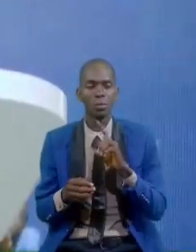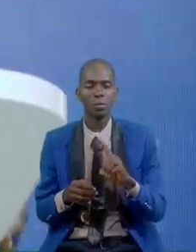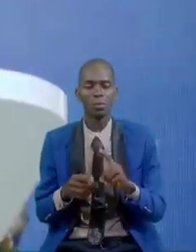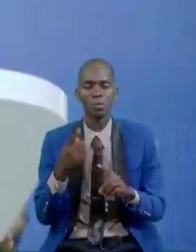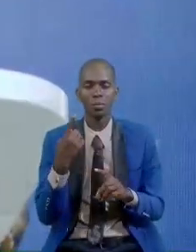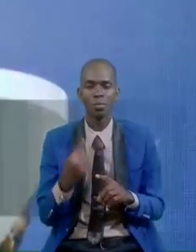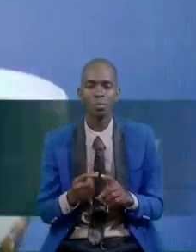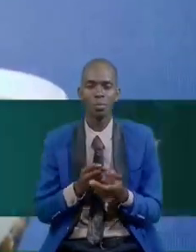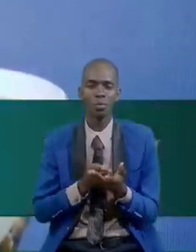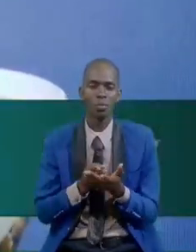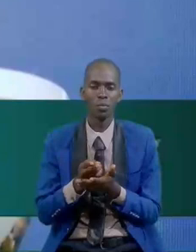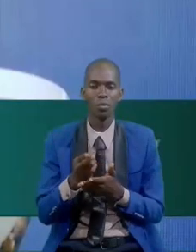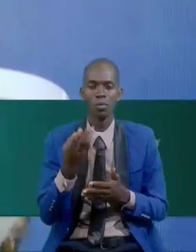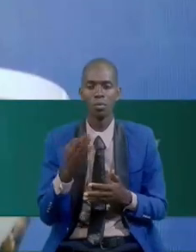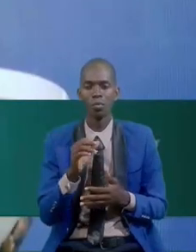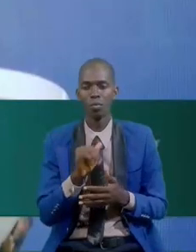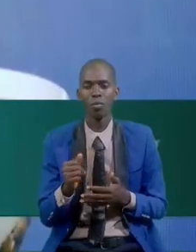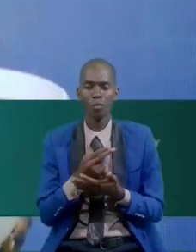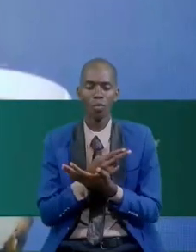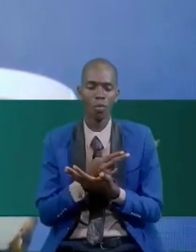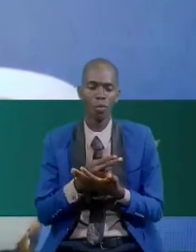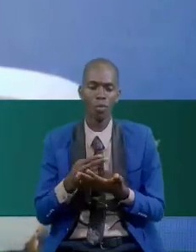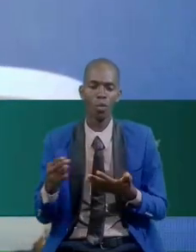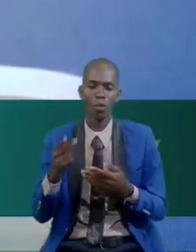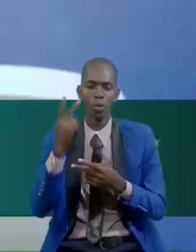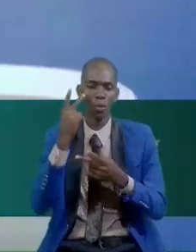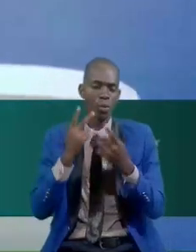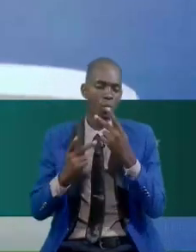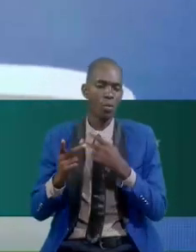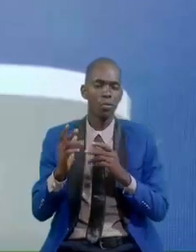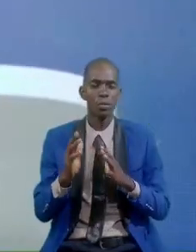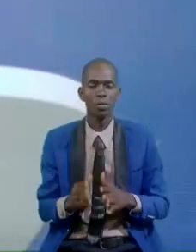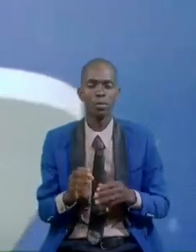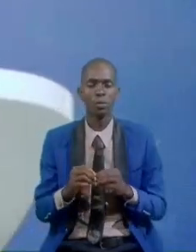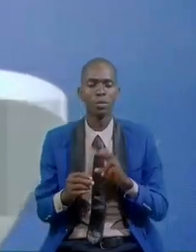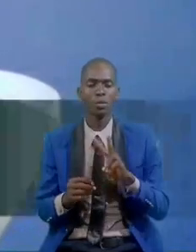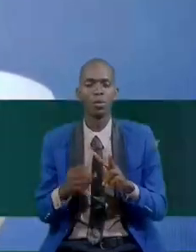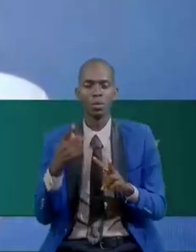Premièrement, l'intégrité d'un prophète pieux. Deuxième élément,